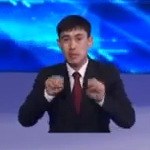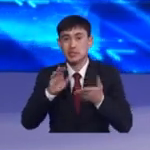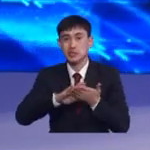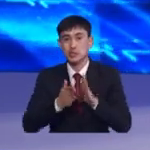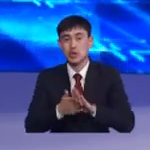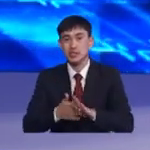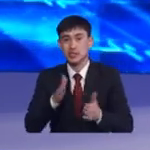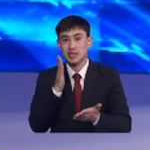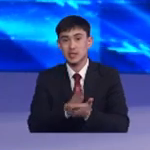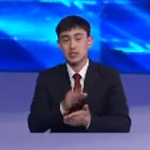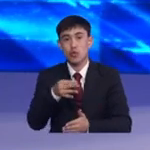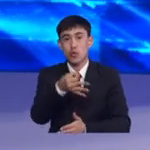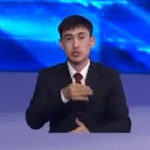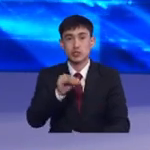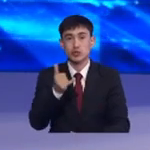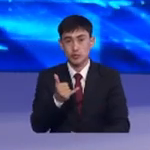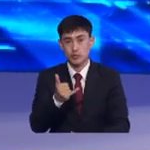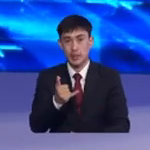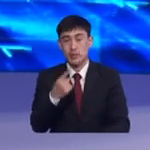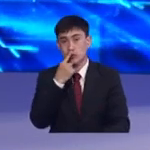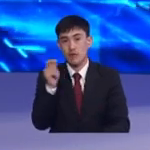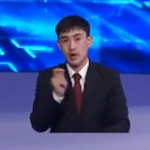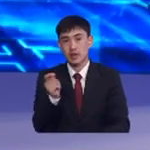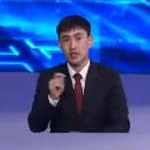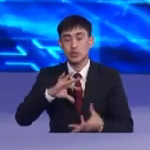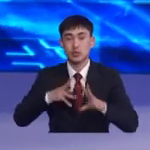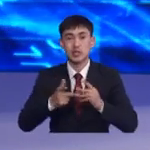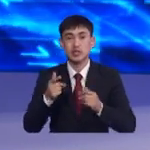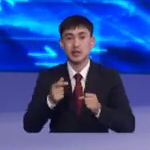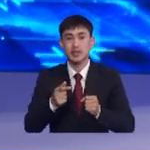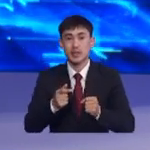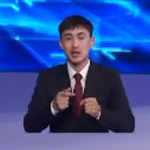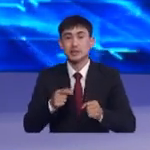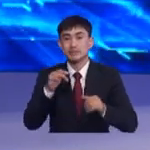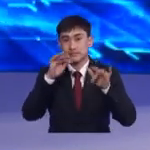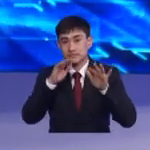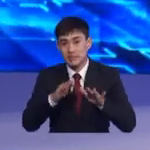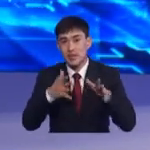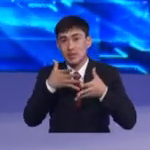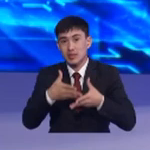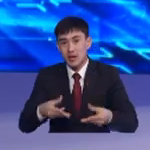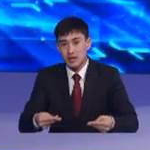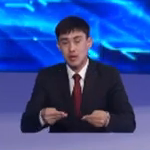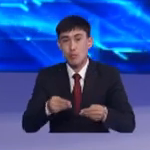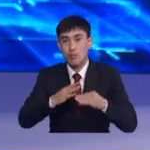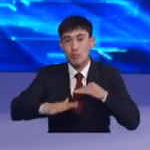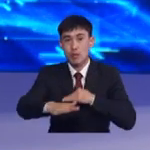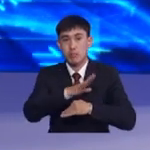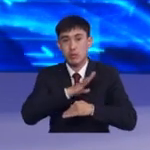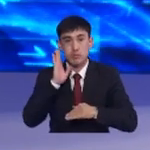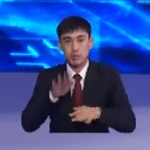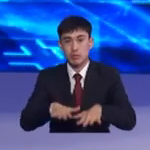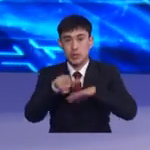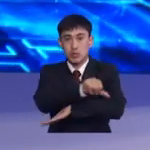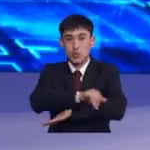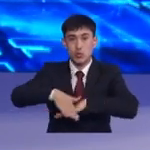Опасная ситуация сохраняется и в области ЖТСУ. В минувшие выходные в результате интенсивного снеготаяния с полей произошло